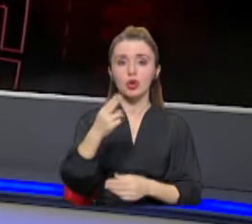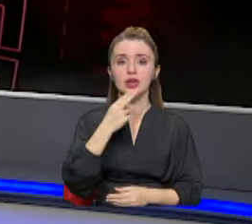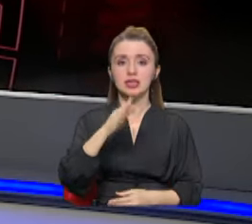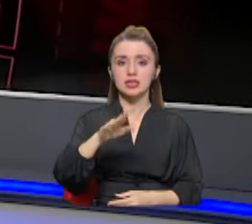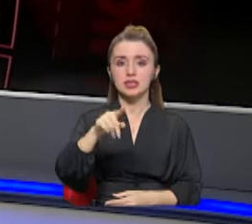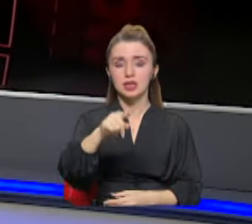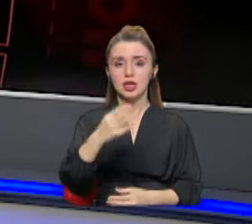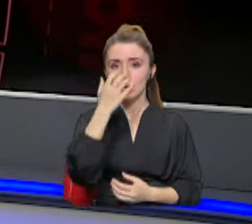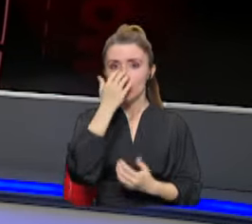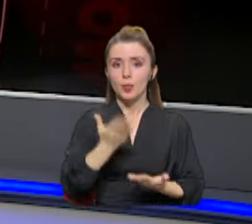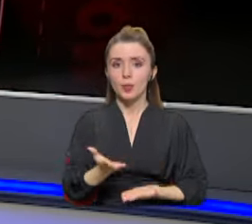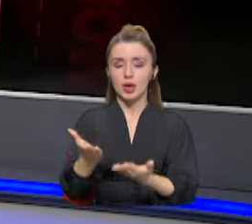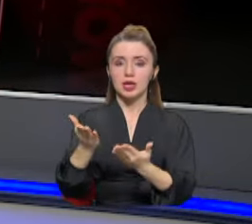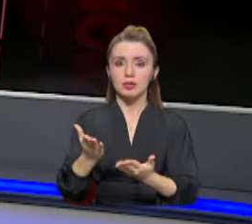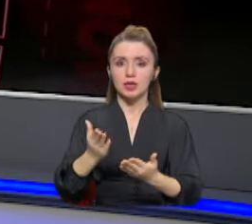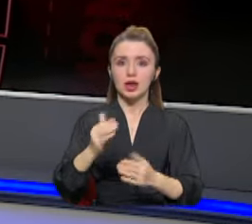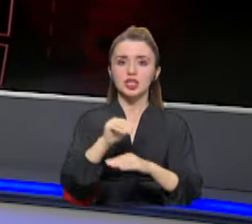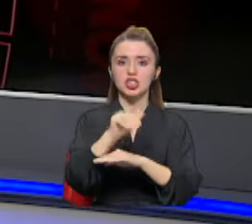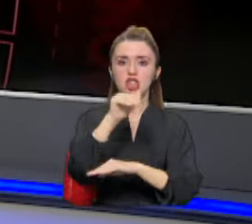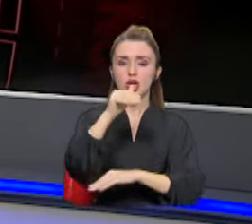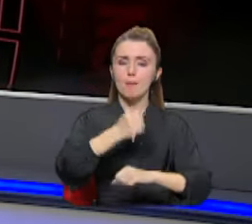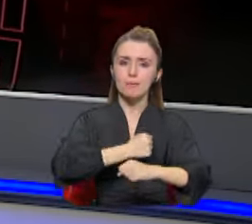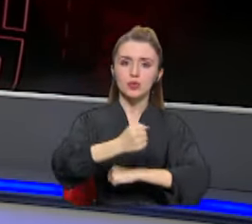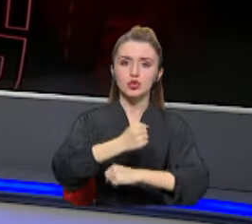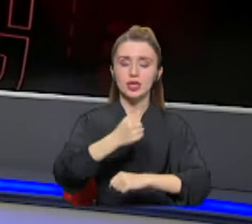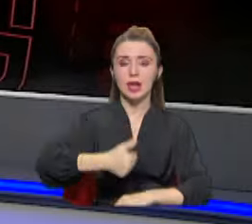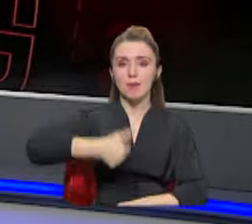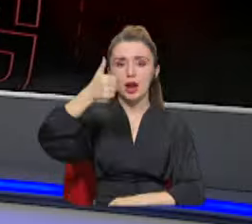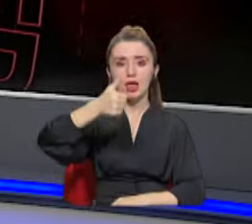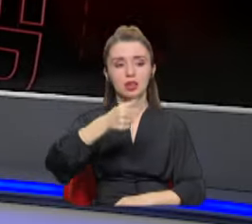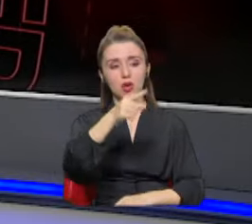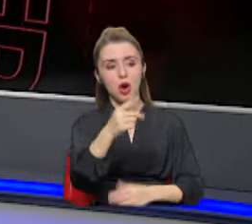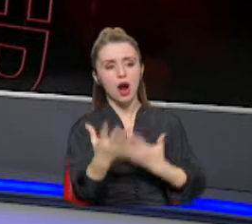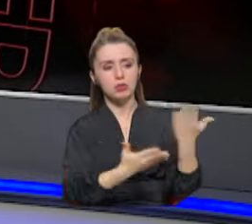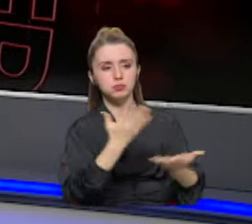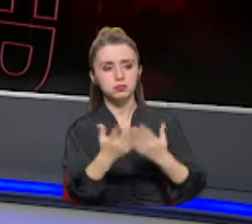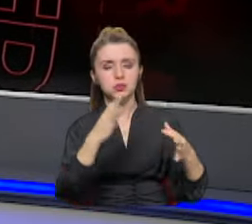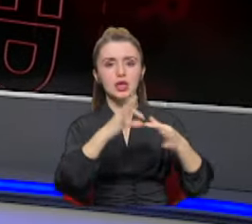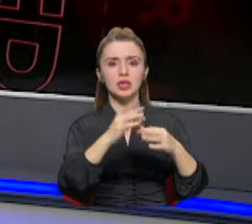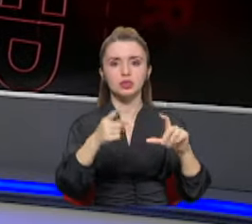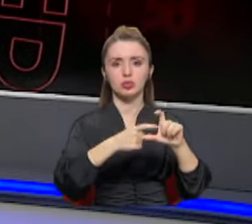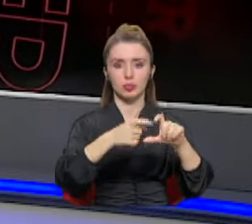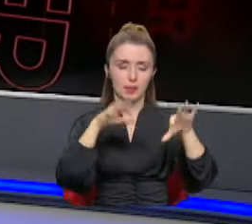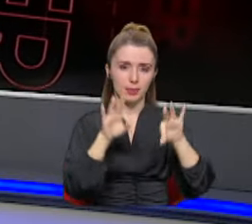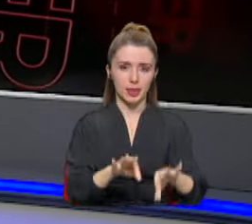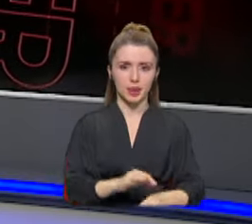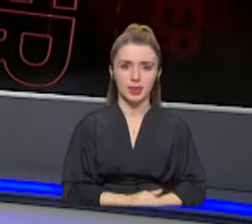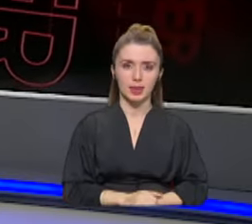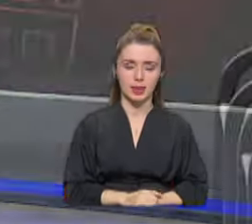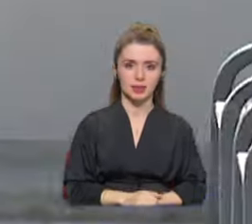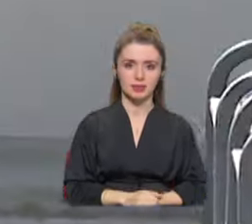yoğun bakımda yaşam savaşı verirken bakanlık ihmal iddiaları ile ilgili soruşturma başlattı.